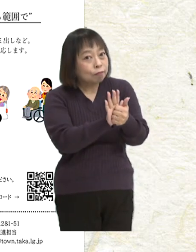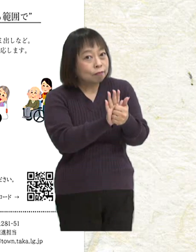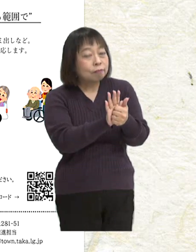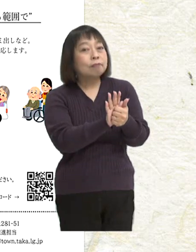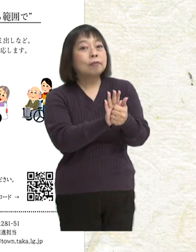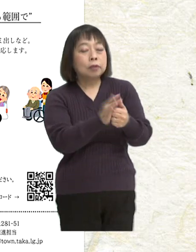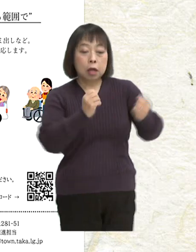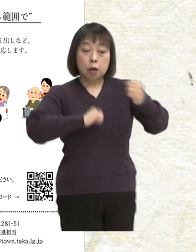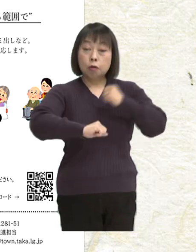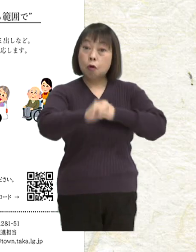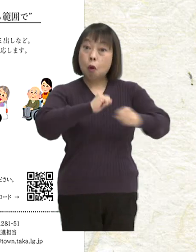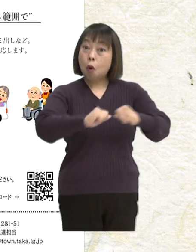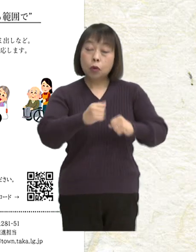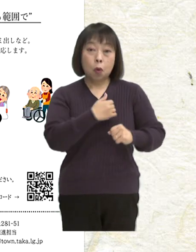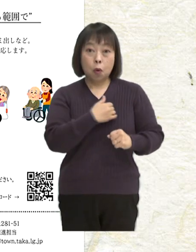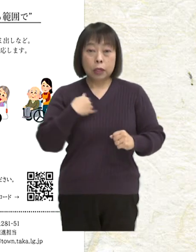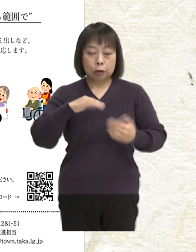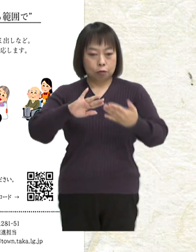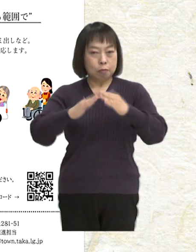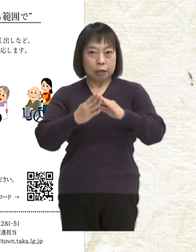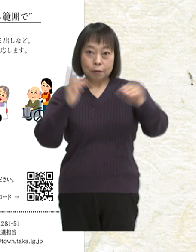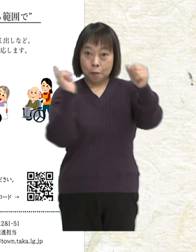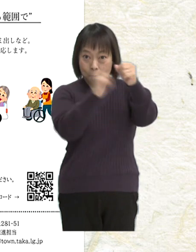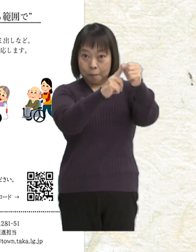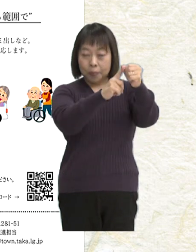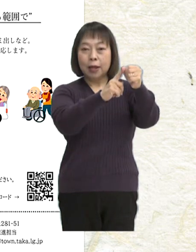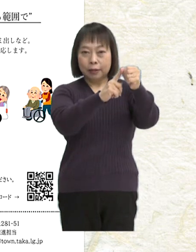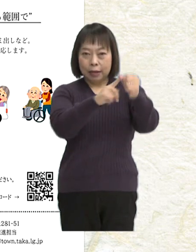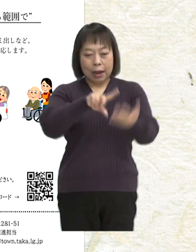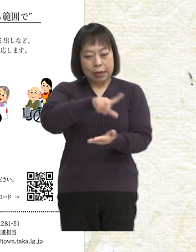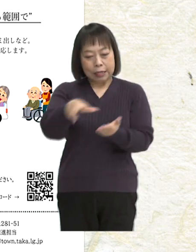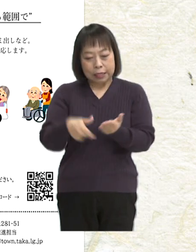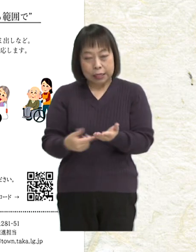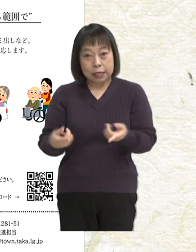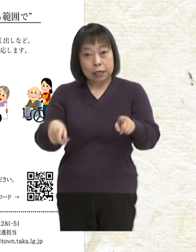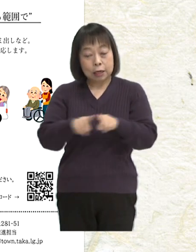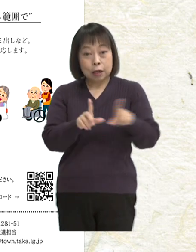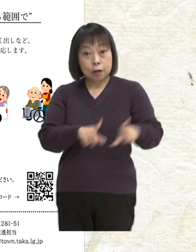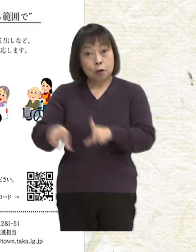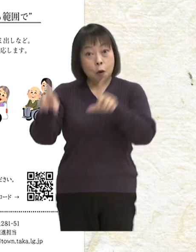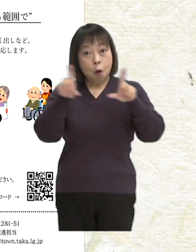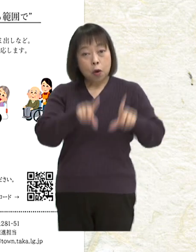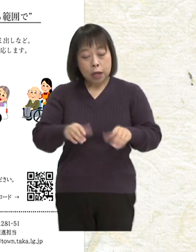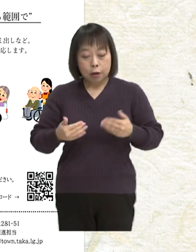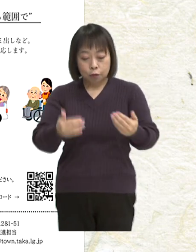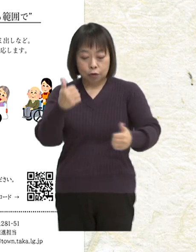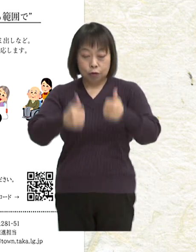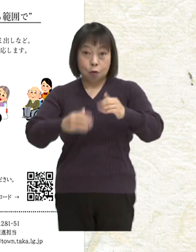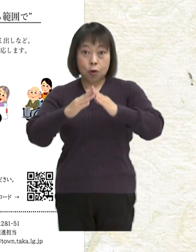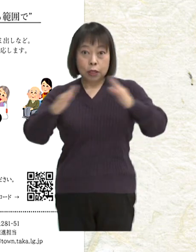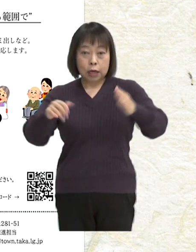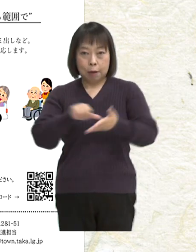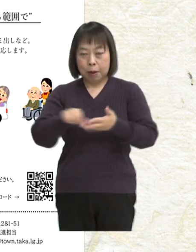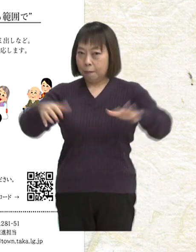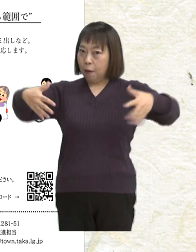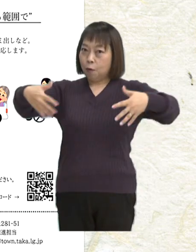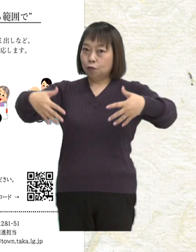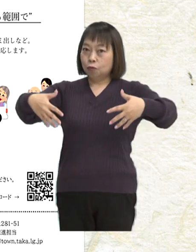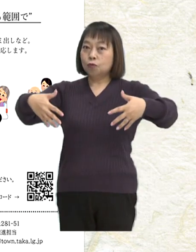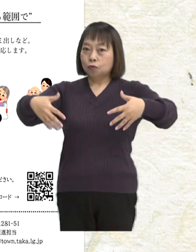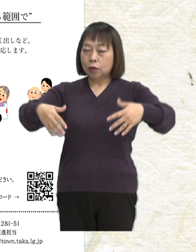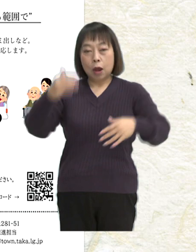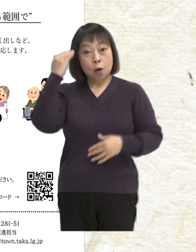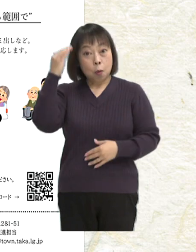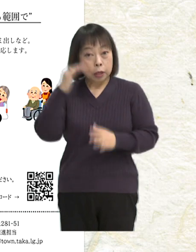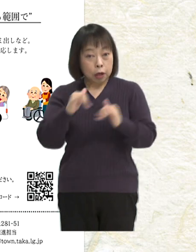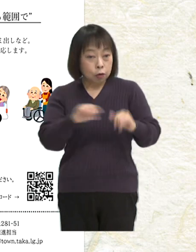と行動できる街を目指して、地域共生推進協議会がメンバーを募集し、困りごとに対応